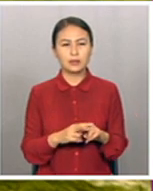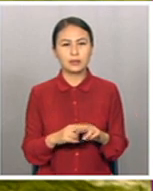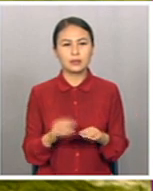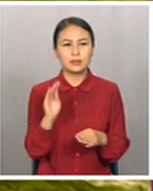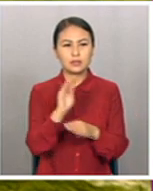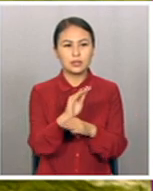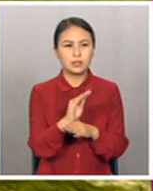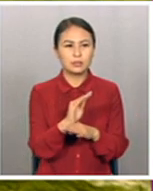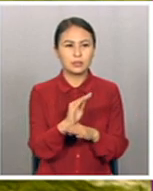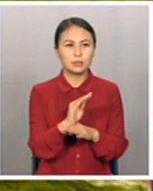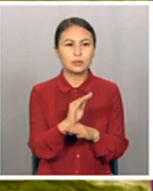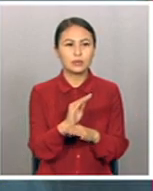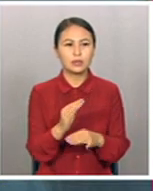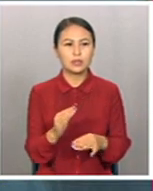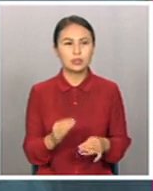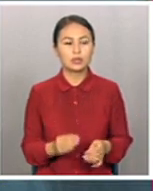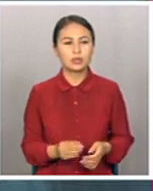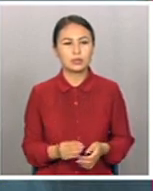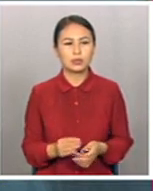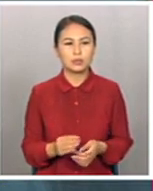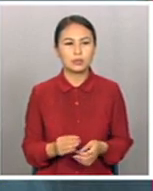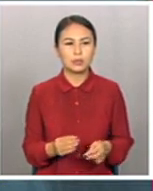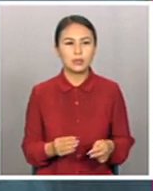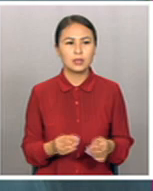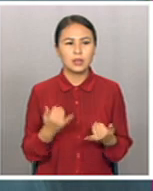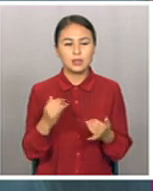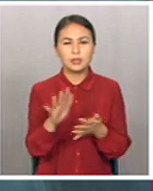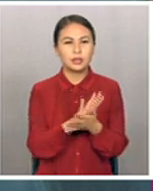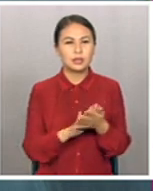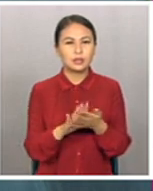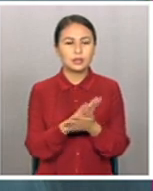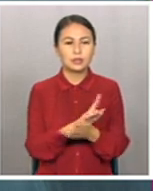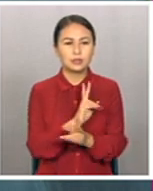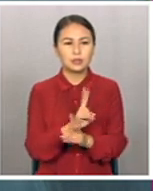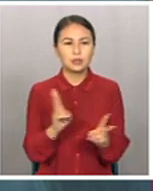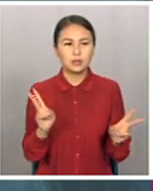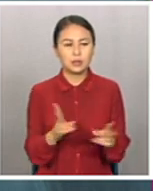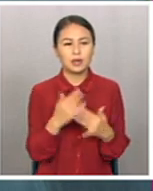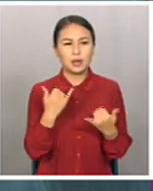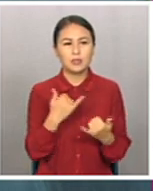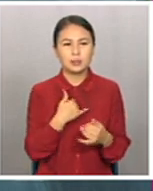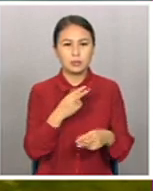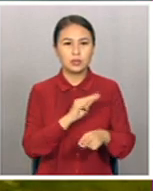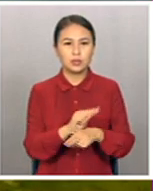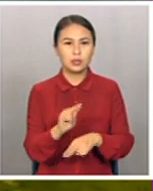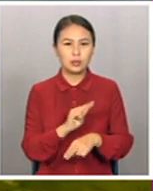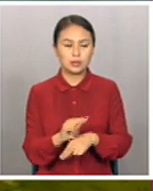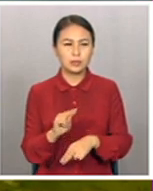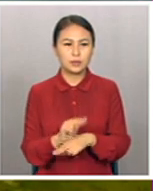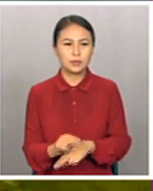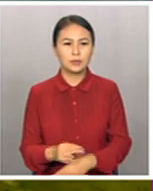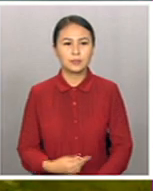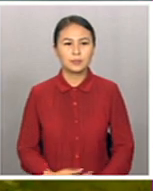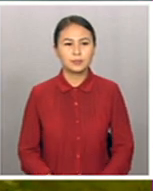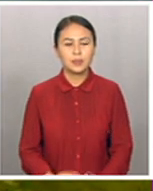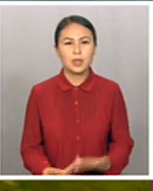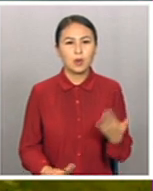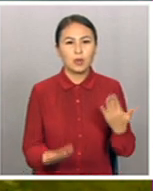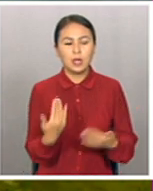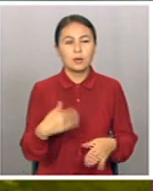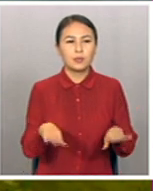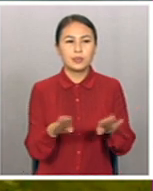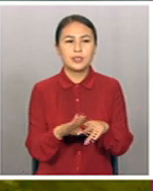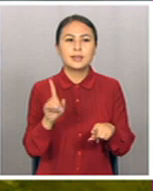Сонда қалай сөйлесуге болады? Ештен кетпейді. Қазір саған үйретейін. Олай болса,